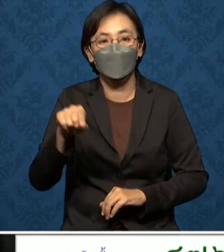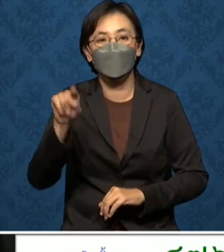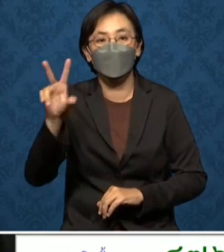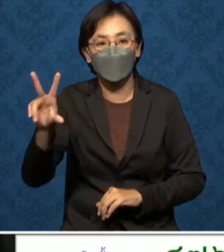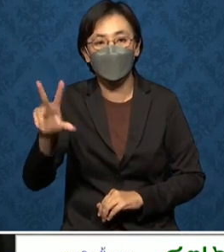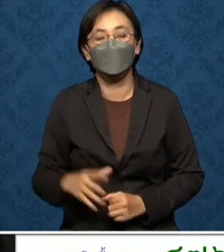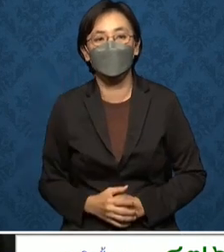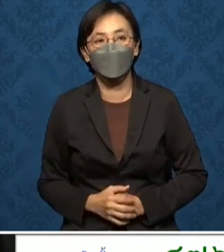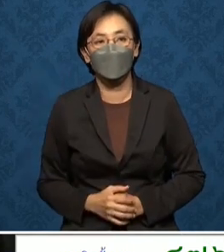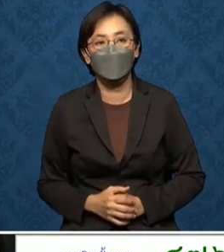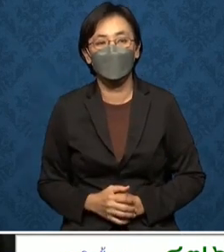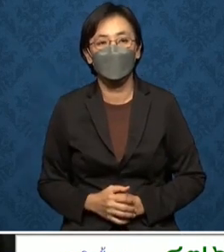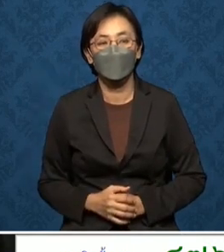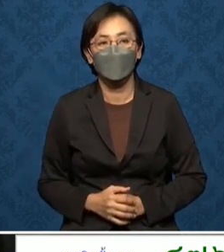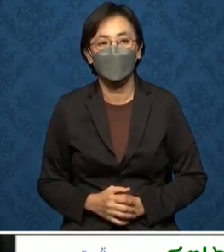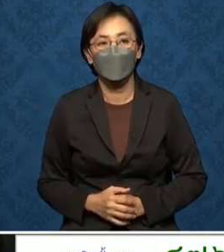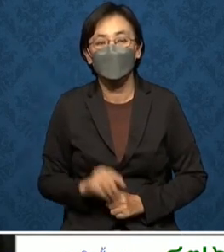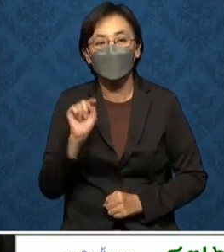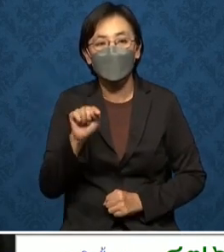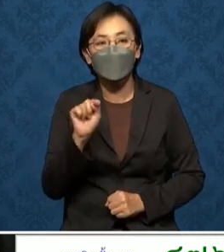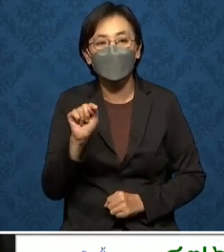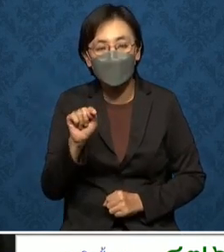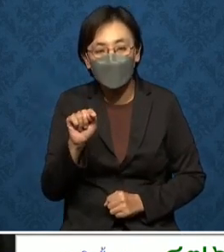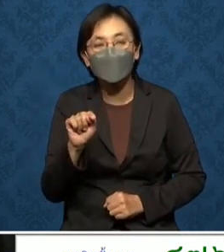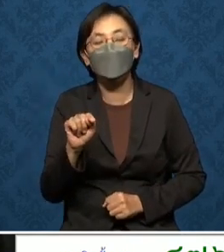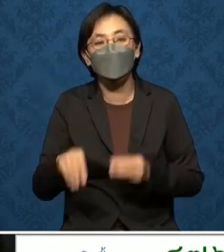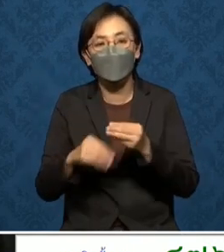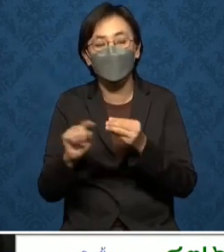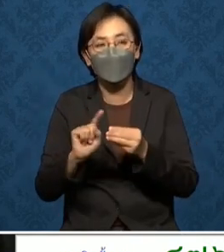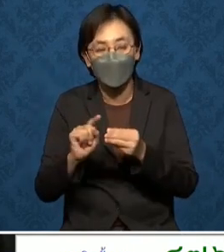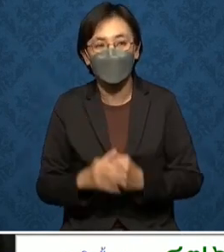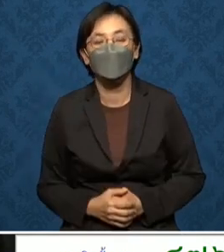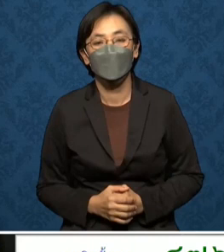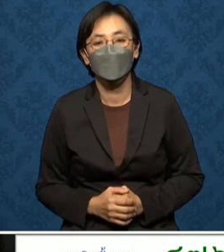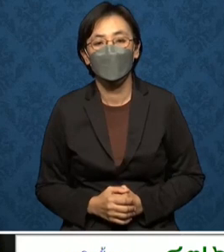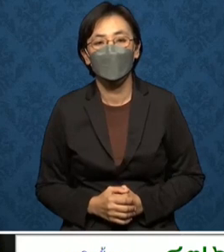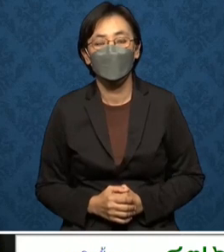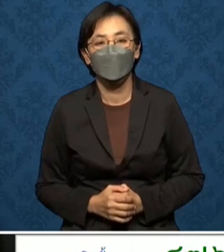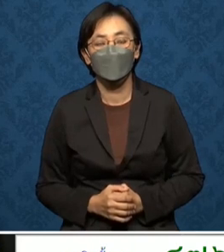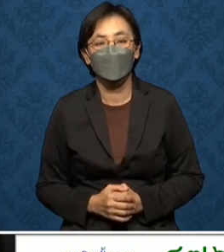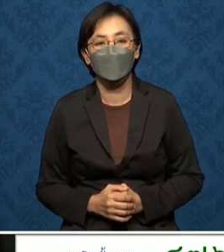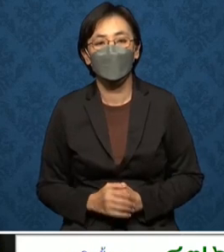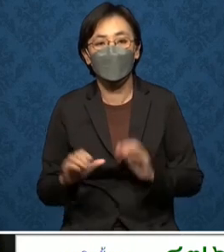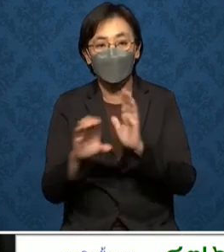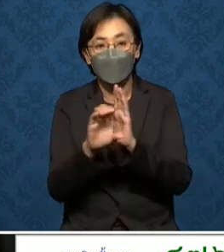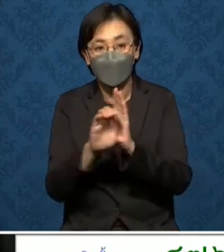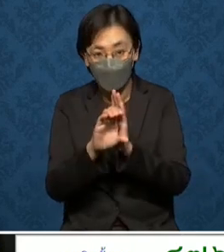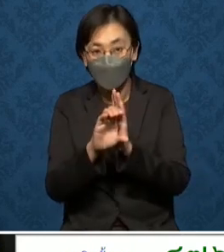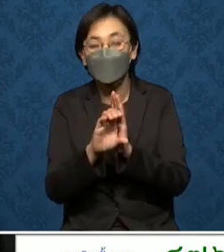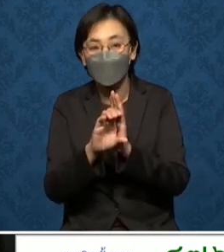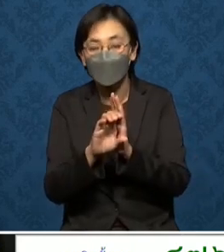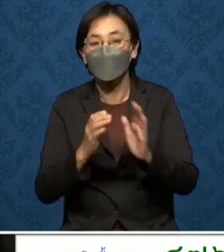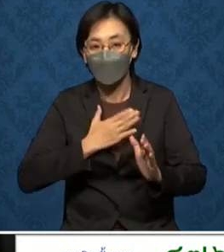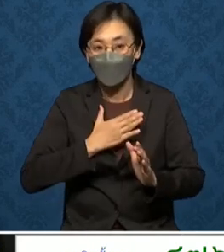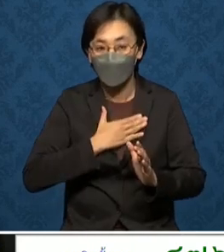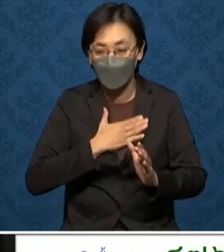ในมาตานี้ครัได้บัญตว proposalที่เจ้าของศิกษิตมีการ Lemer